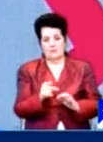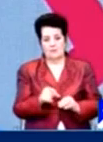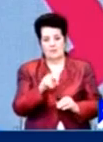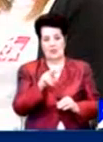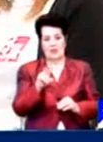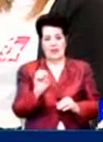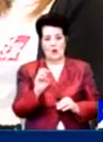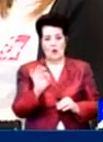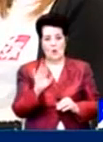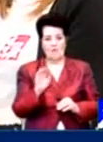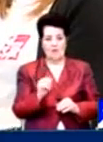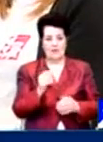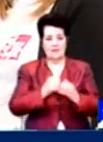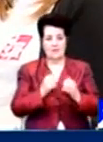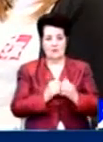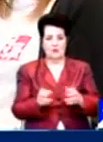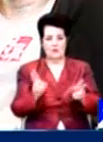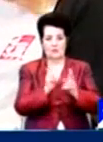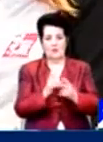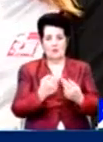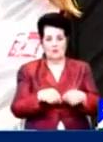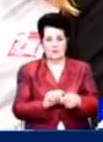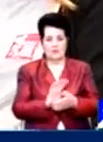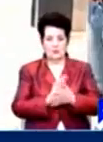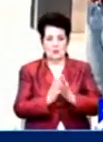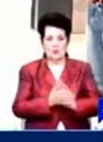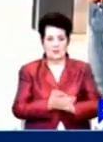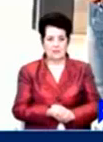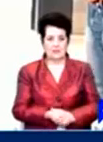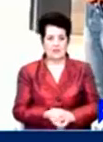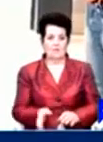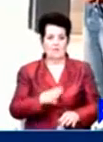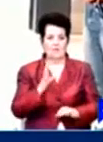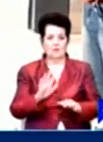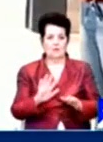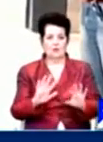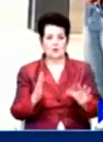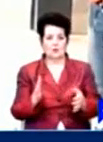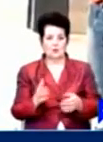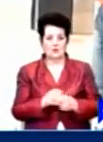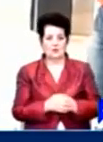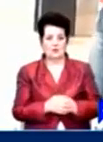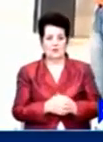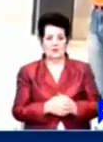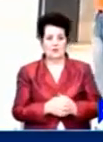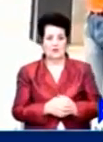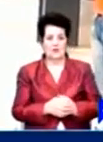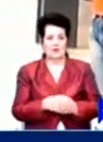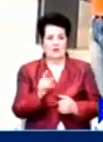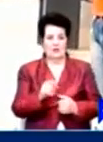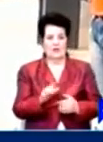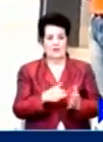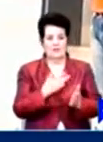Iova și spune că deseori s-a confruntat cu asemenea situații. A fost cazul cu 10 minisirieni la granița